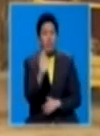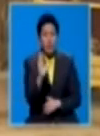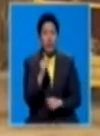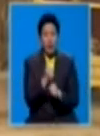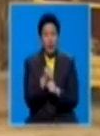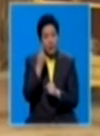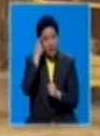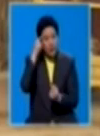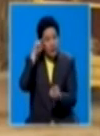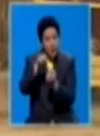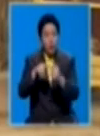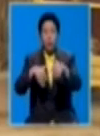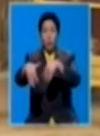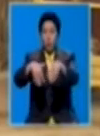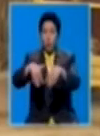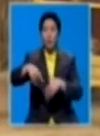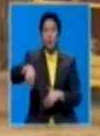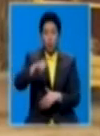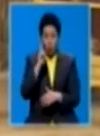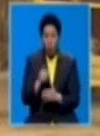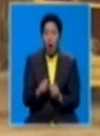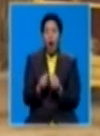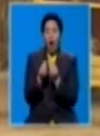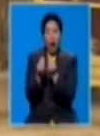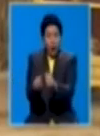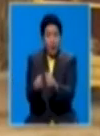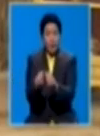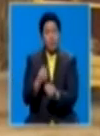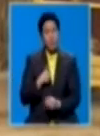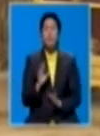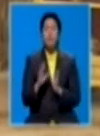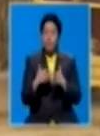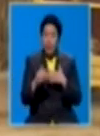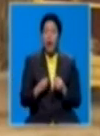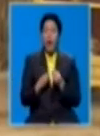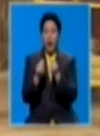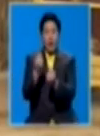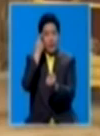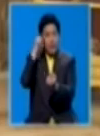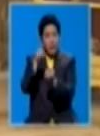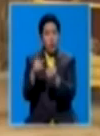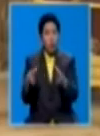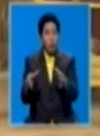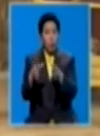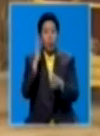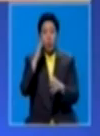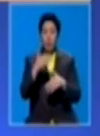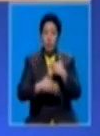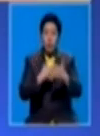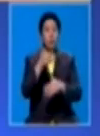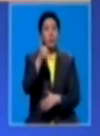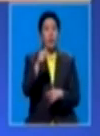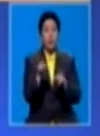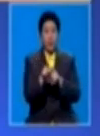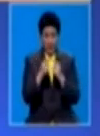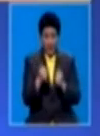นส่วนรวมด้วยเราต้องช่วยกันต้องเสียสละบ้างนะแล้วก็นึกถึงส่วนรวมบ้างนะครับมันก็ไปด้วยกันได้หมดแหละนะฮะเส้นทาง